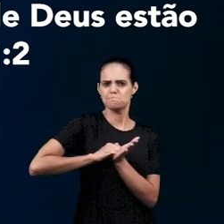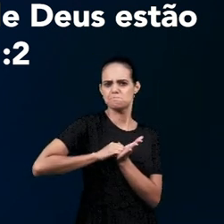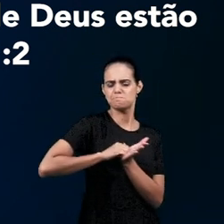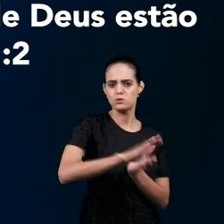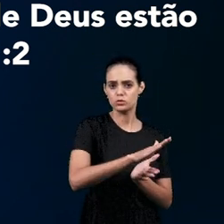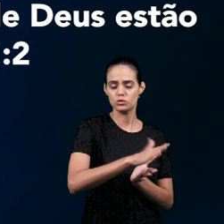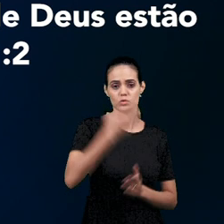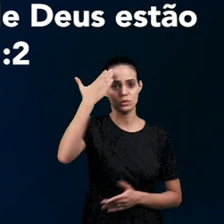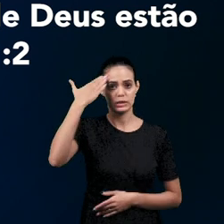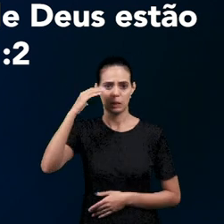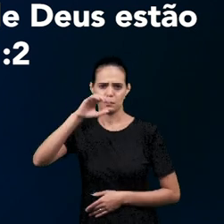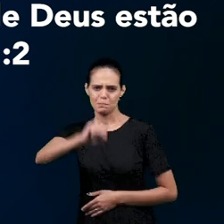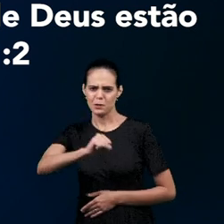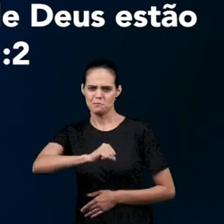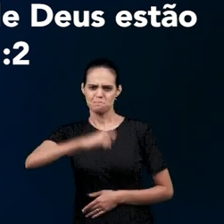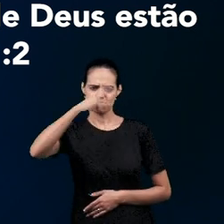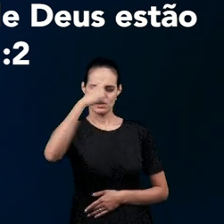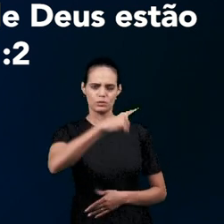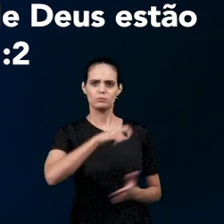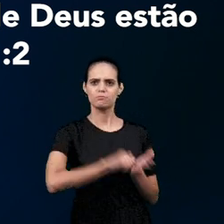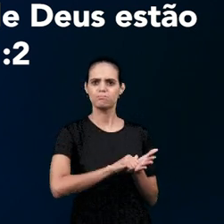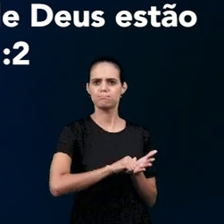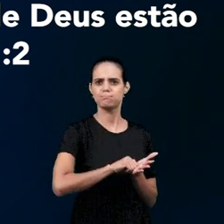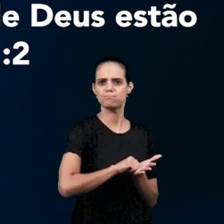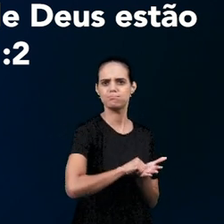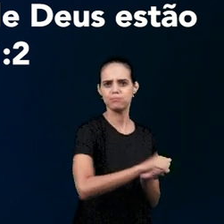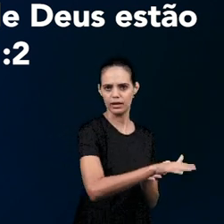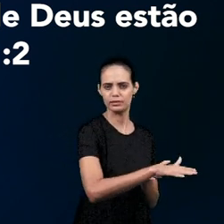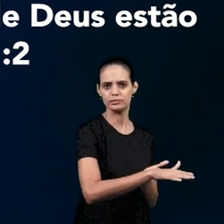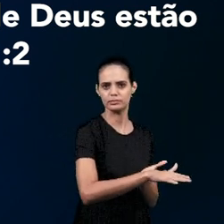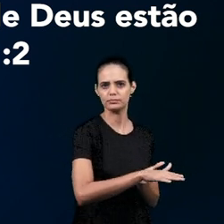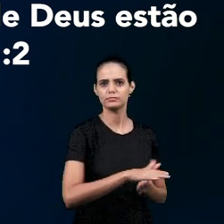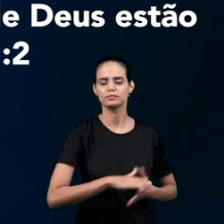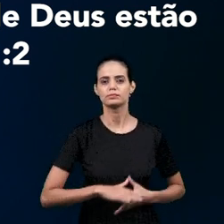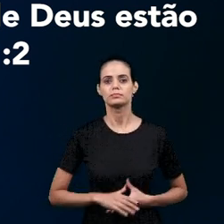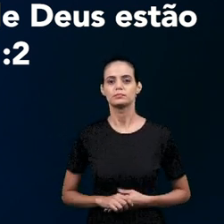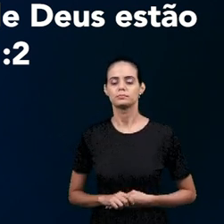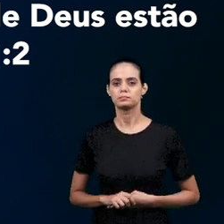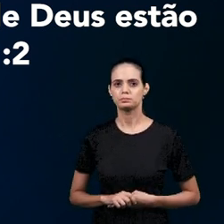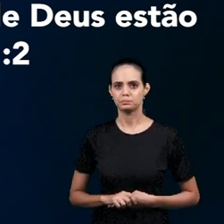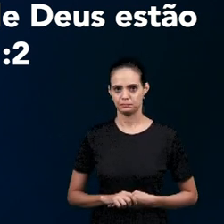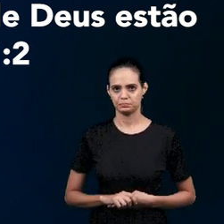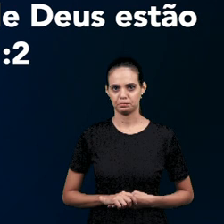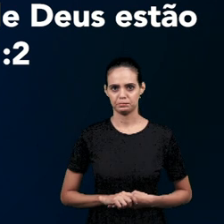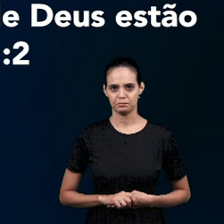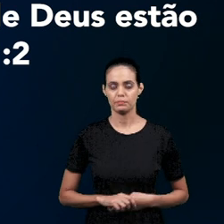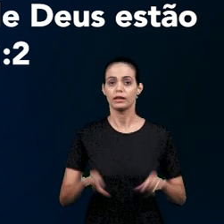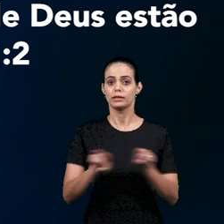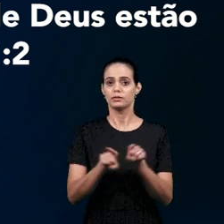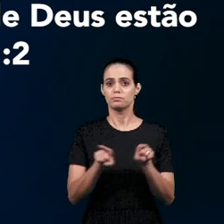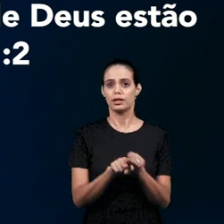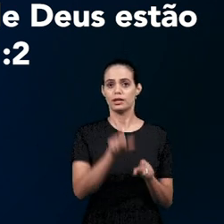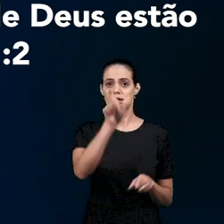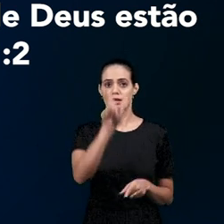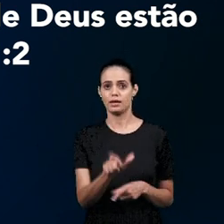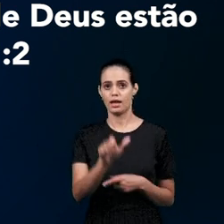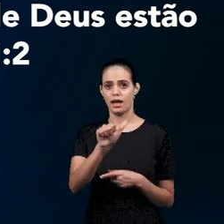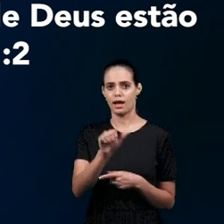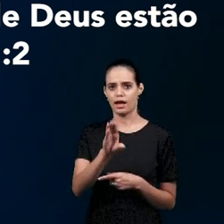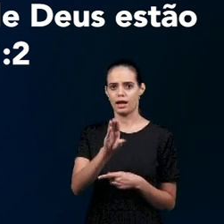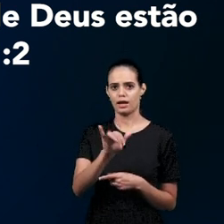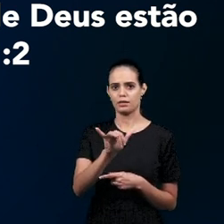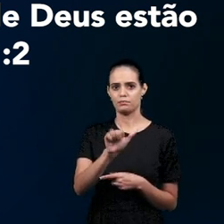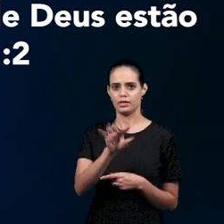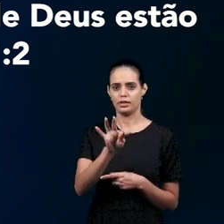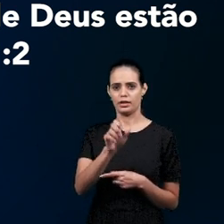et 36 étaient Abiathar le sacrificateur au verset 26, Joab le chef de l'armée au verset 28